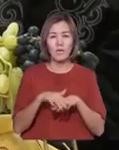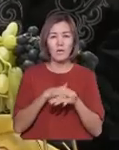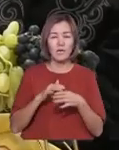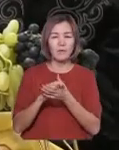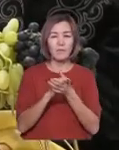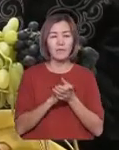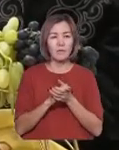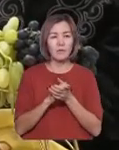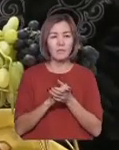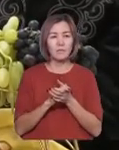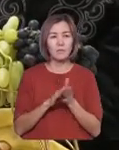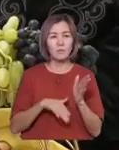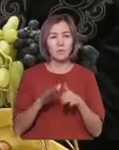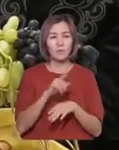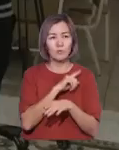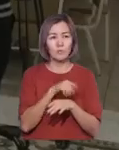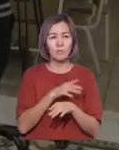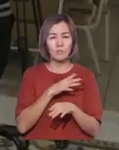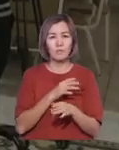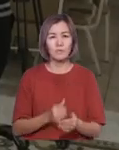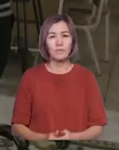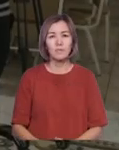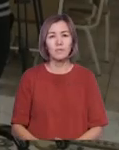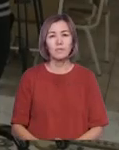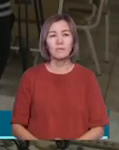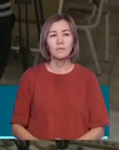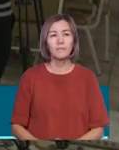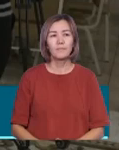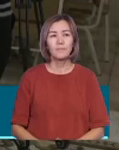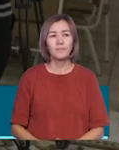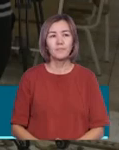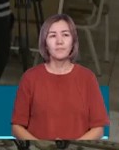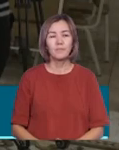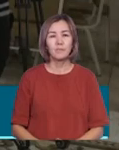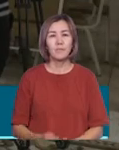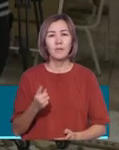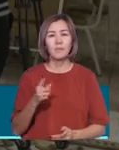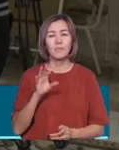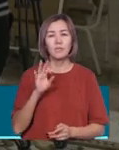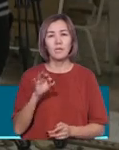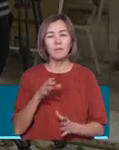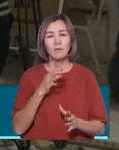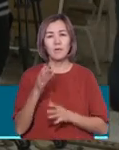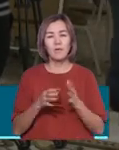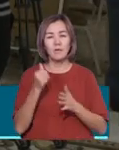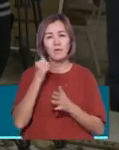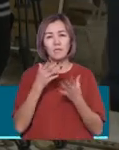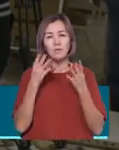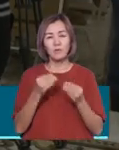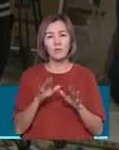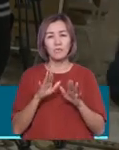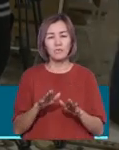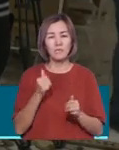бірегейлігін тұтастандыра түсу. Вы как знаете, 1 числа у нас был день пожилых людей. Бірінші қазан халықаралық қарттар күні. Десекте